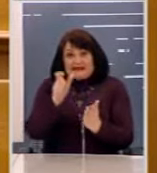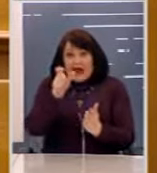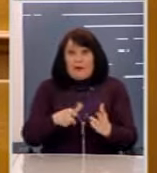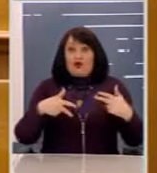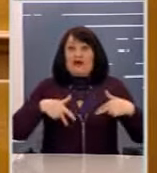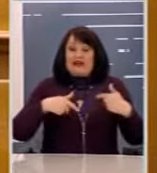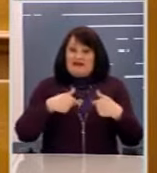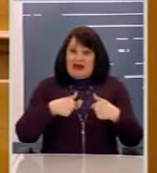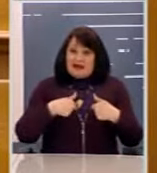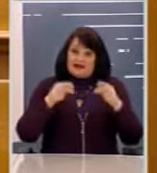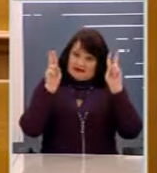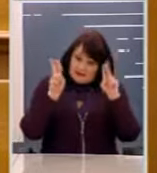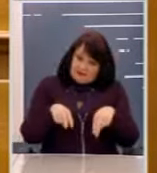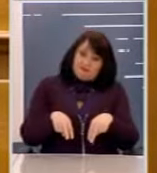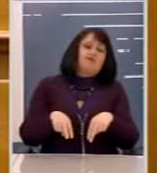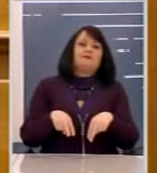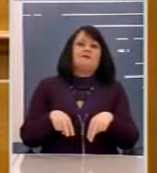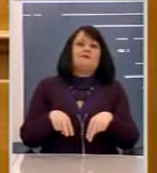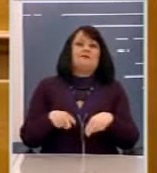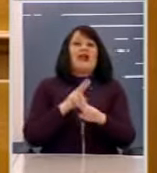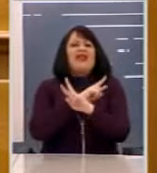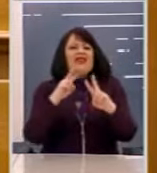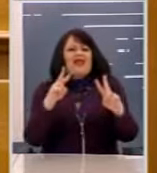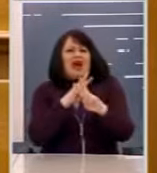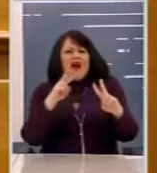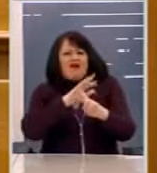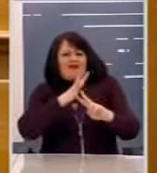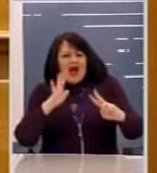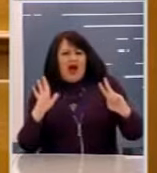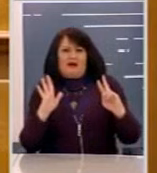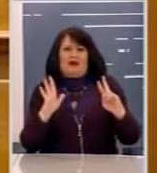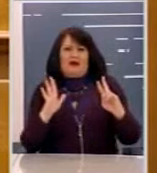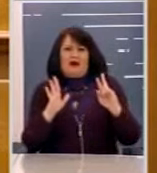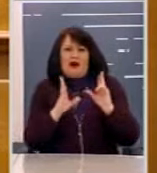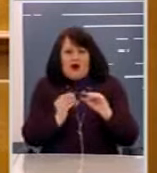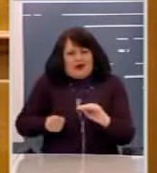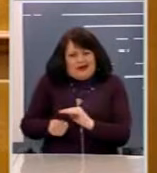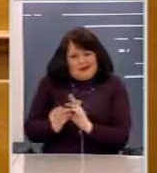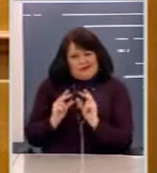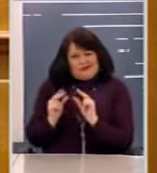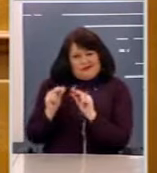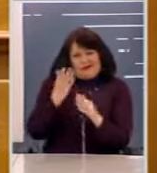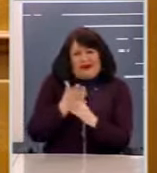κυβέρνηση βγήκανε με συνθήκες διαφάνειας και με όχι με συζητήσεις κάτω από το τραπέζι.